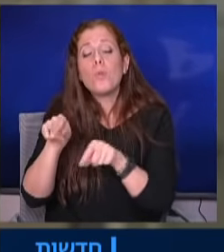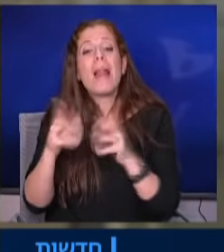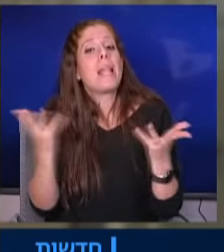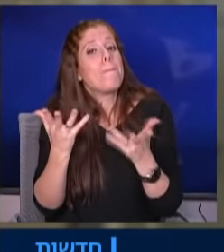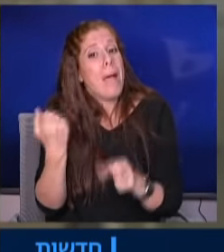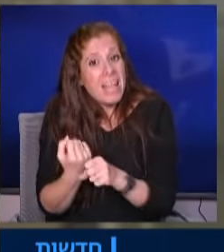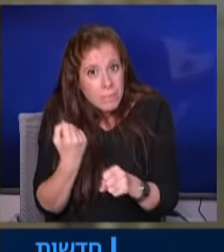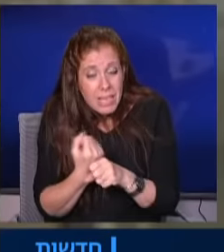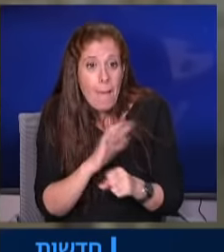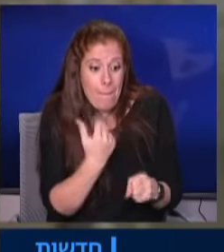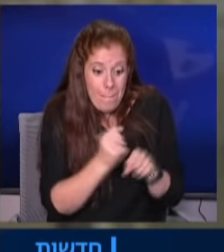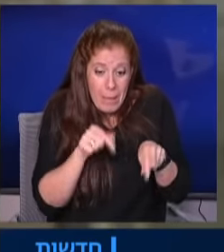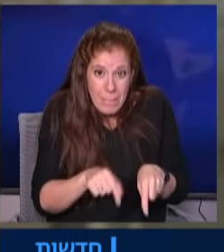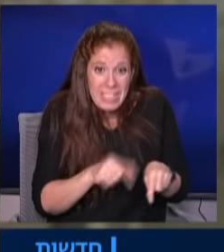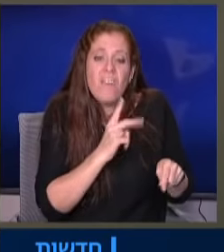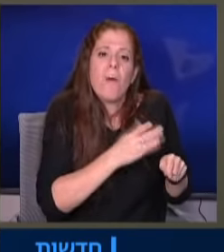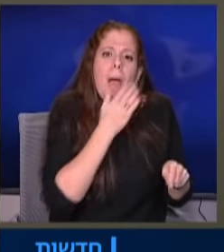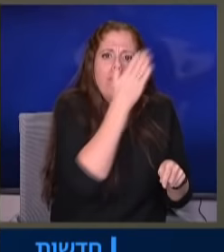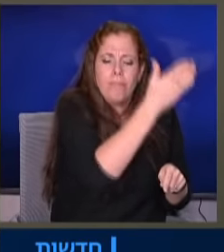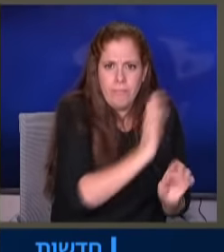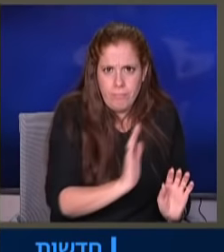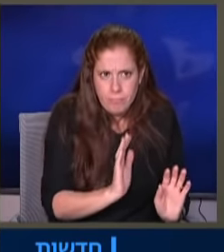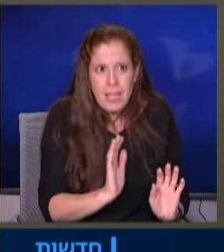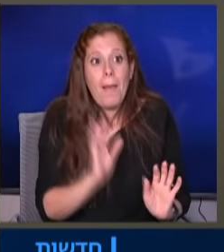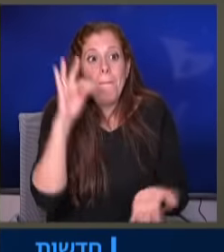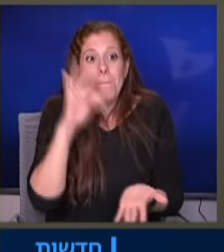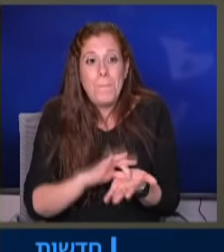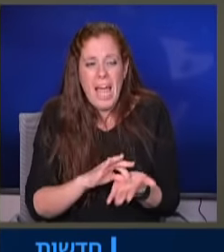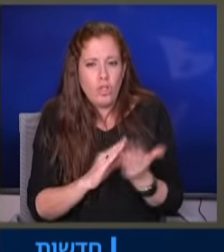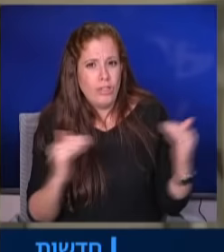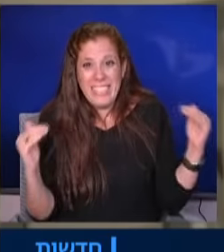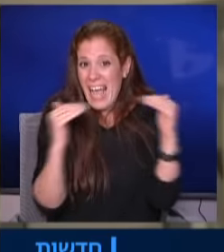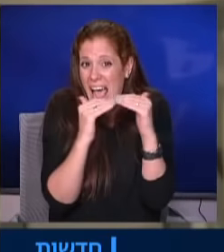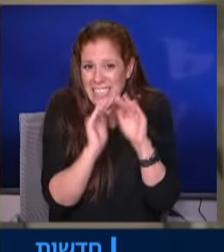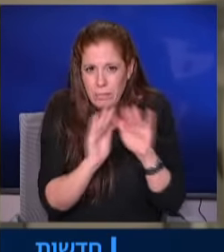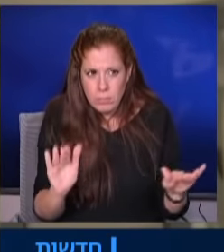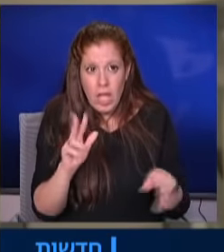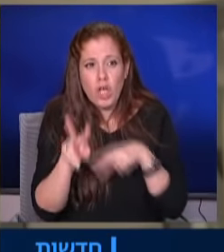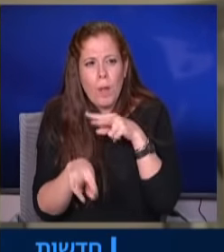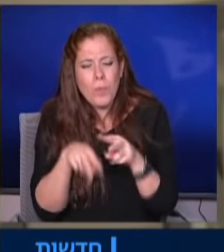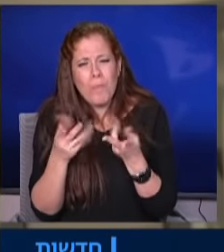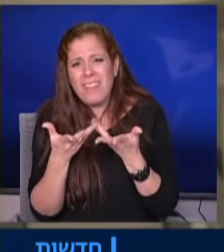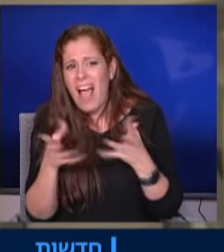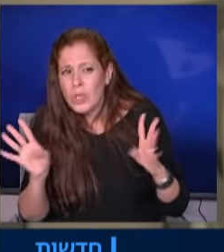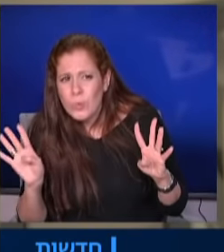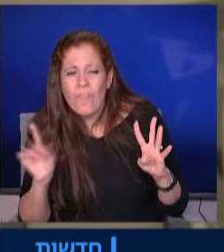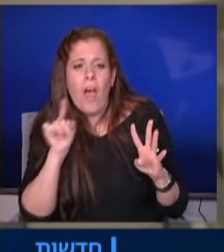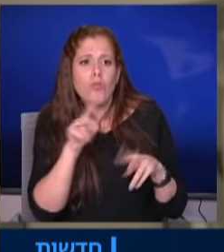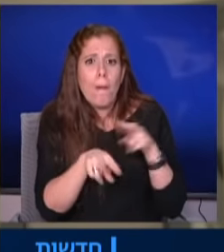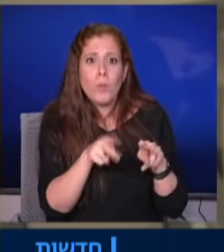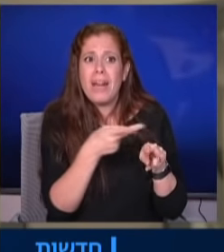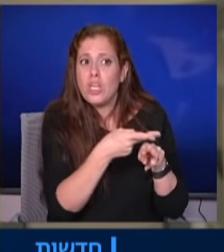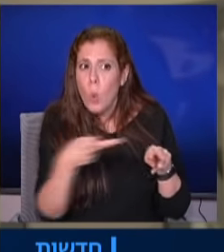מה מתבצע ומה יתבצע בלשון עבר. ברגע שישנה אסימטריה, שהמטופלת היא חשופה, המטופלת היא